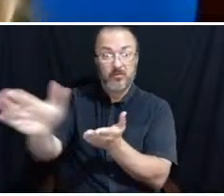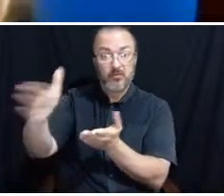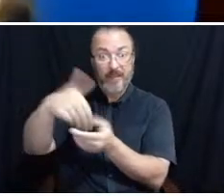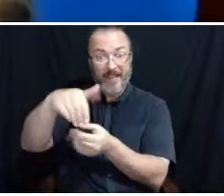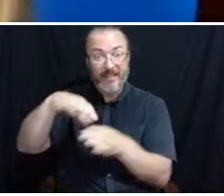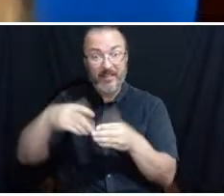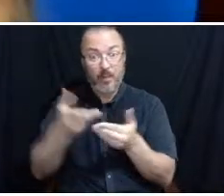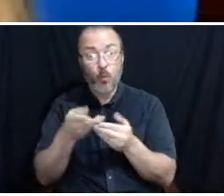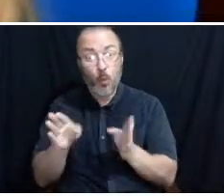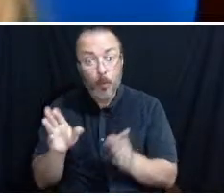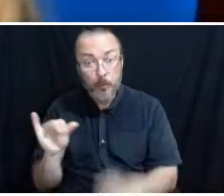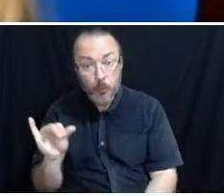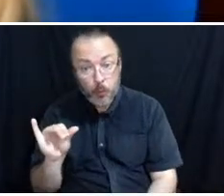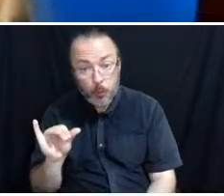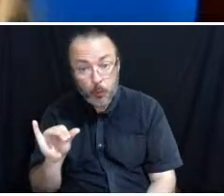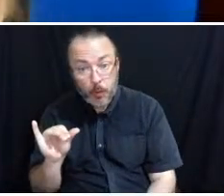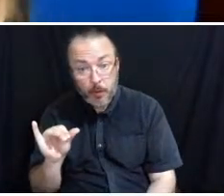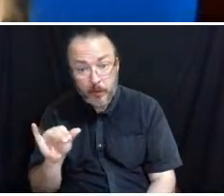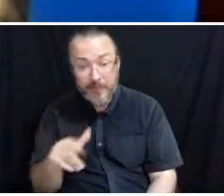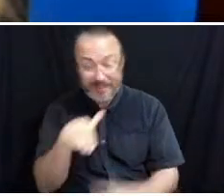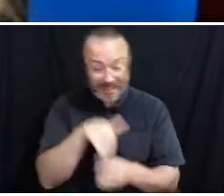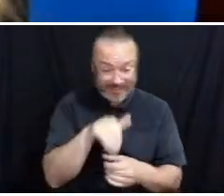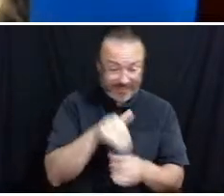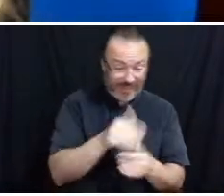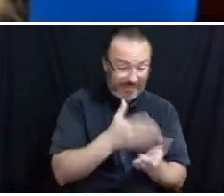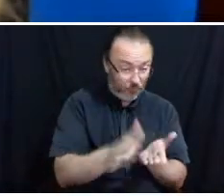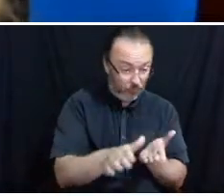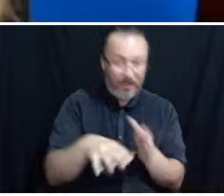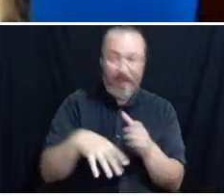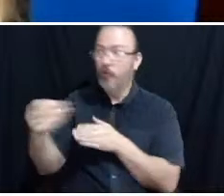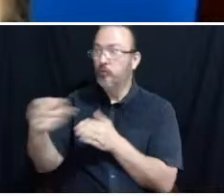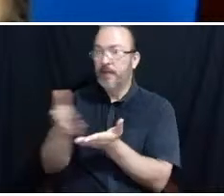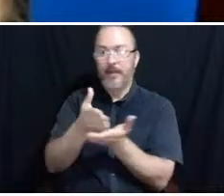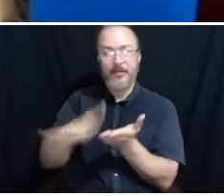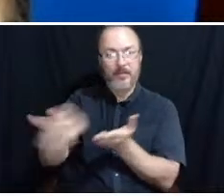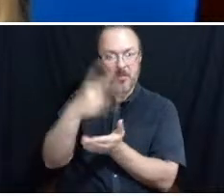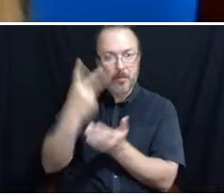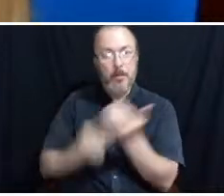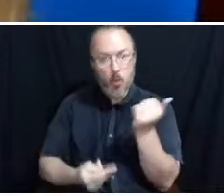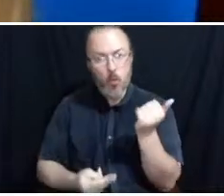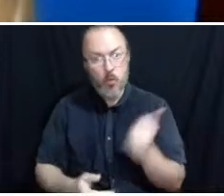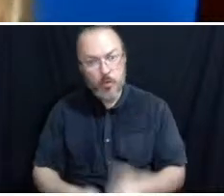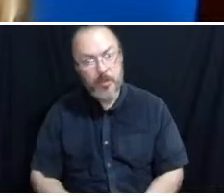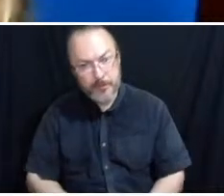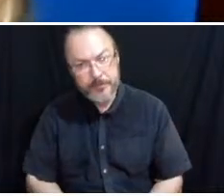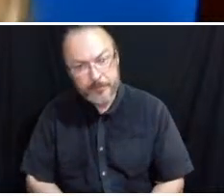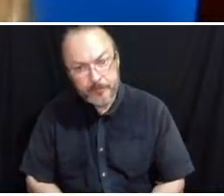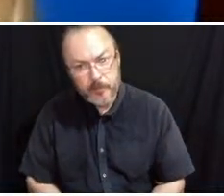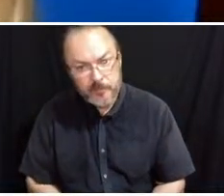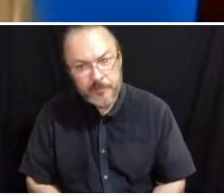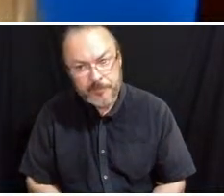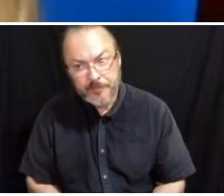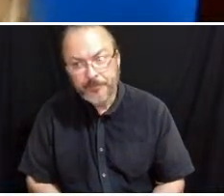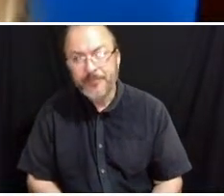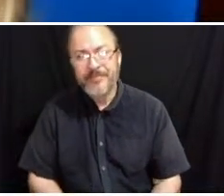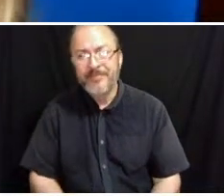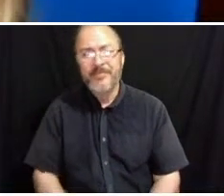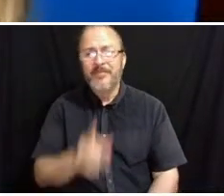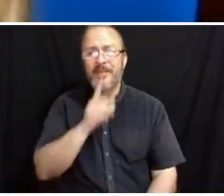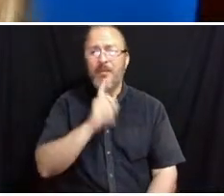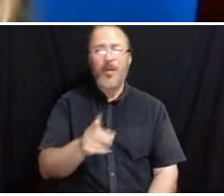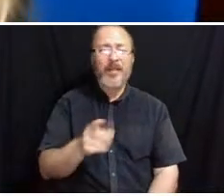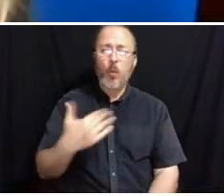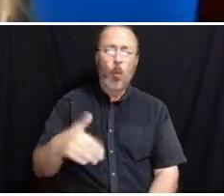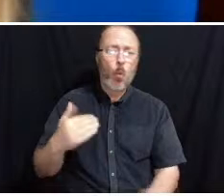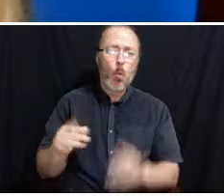classe. Et donc marginalisés à l'intérieur et à l'extérieur des salles de classe. Il n'a jamais été plus crucial que maintenant